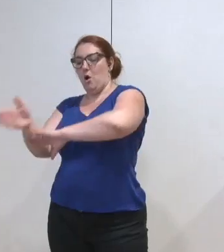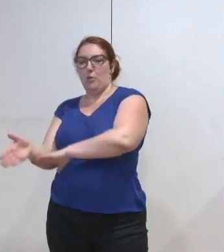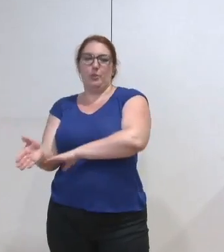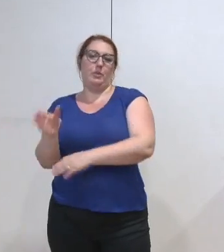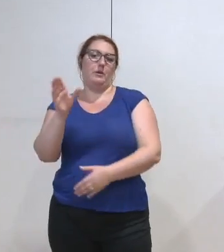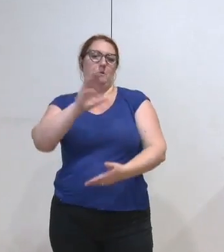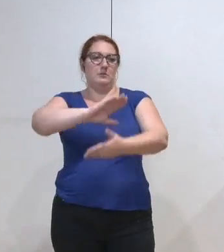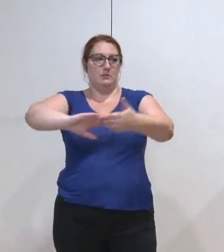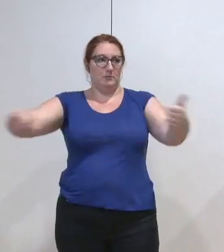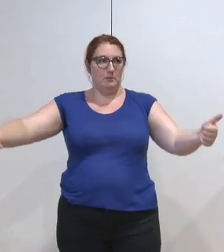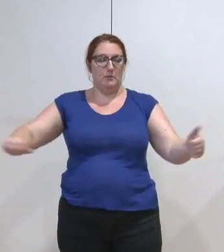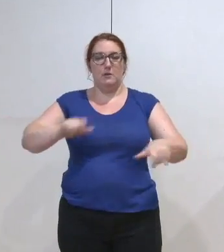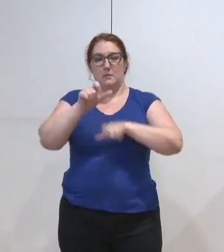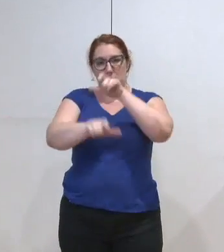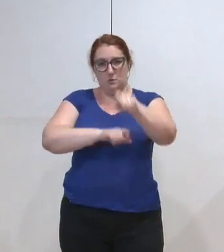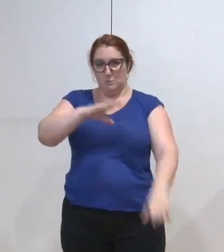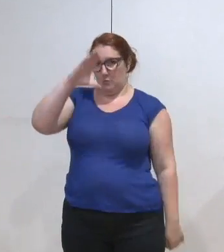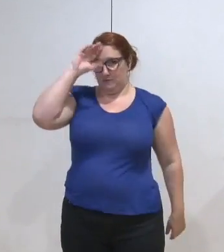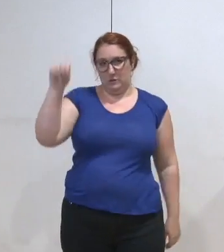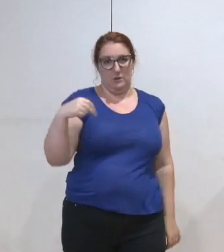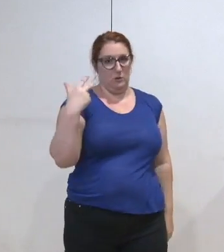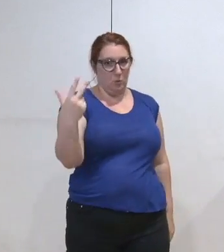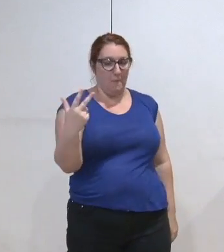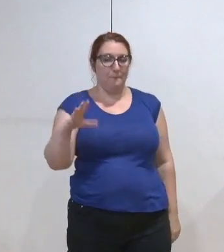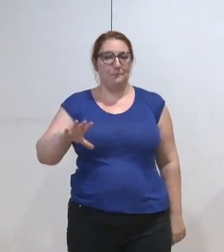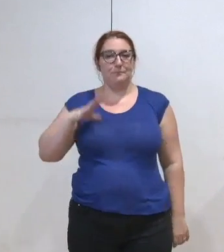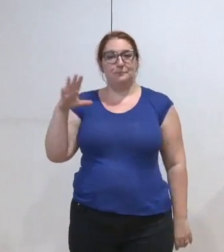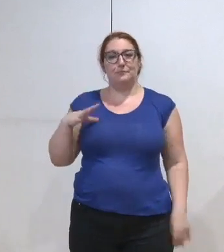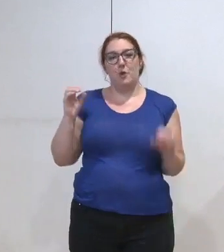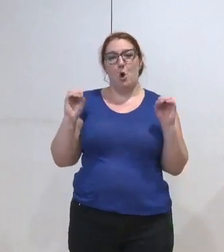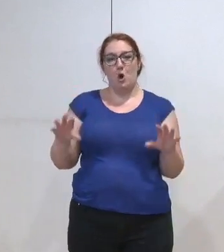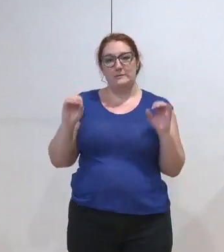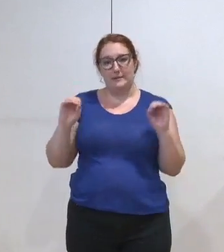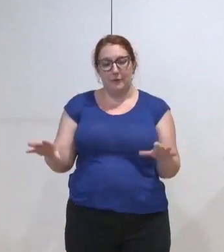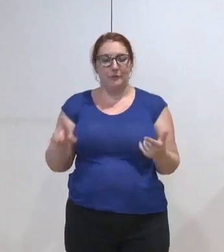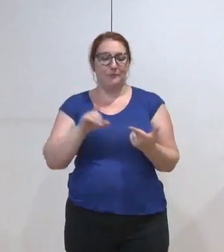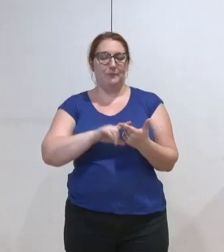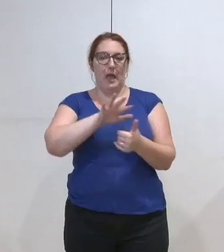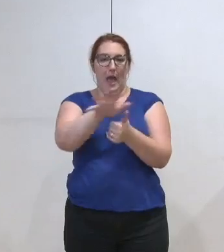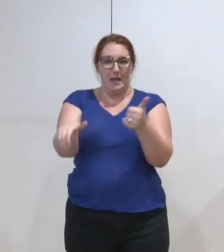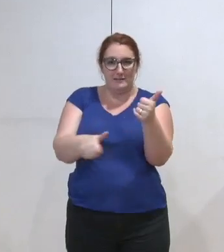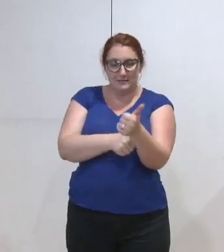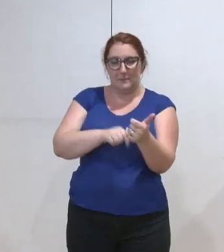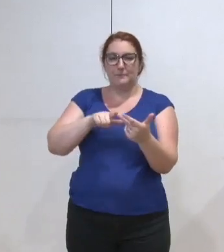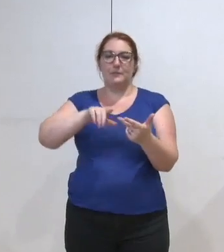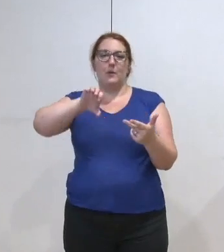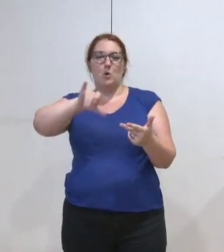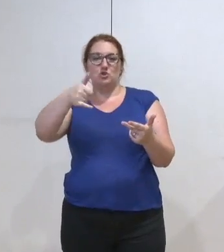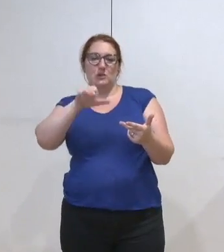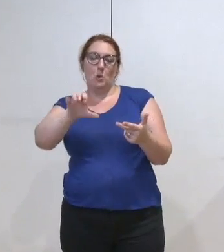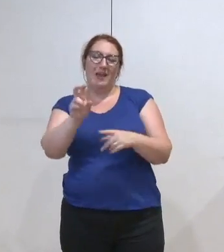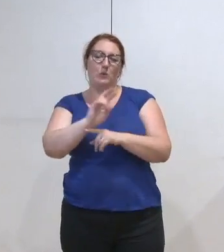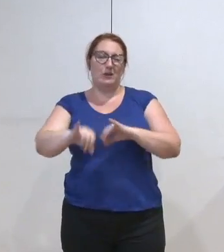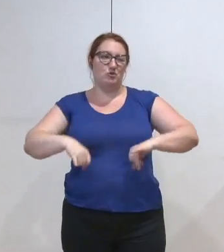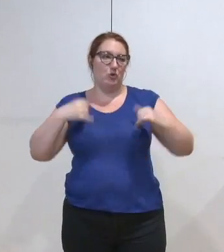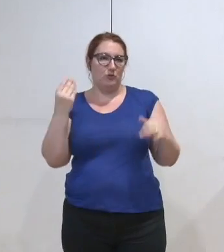professionnels une enseignante une adsem et une éducatrice de jeunes enfants c'est-à-dire que c'est un partenariat ville